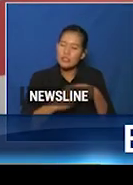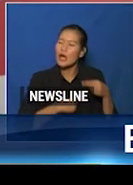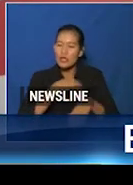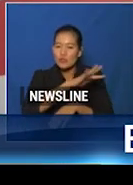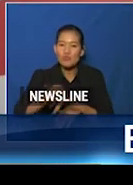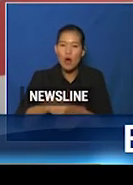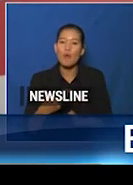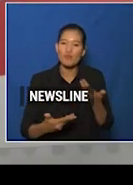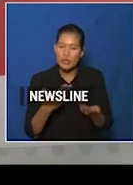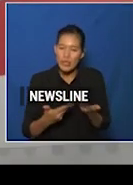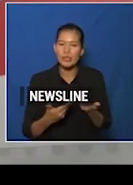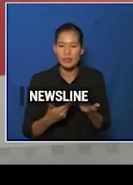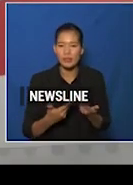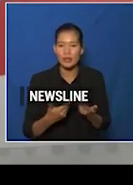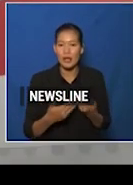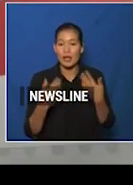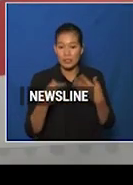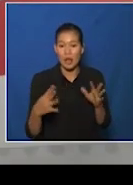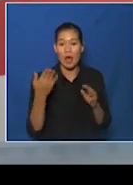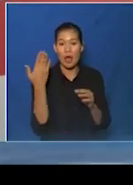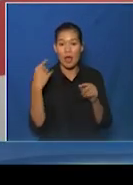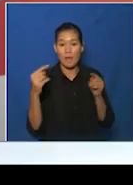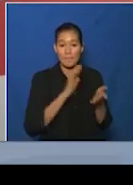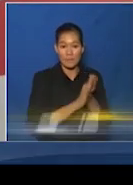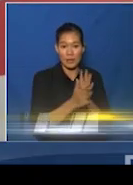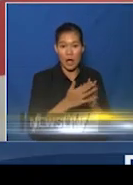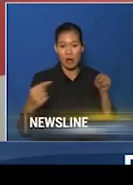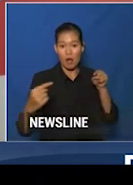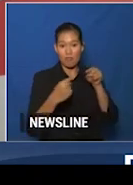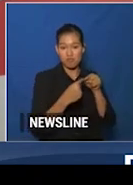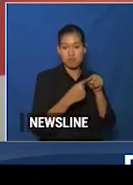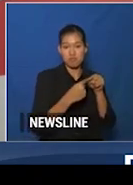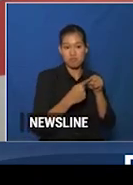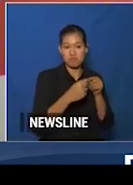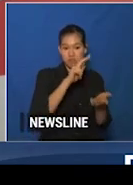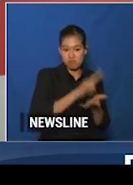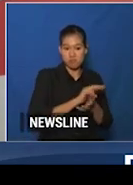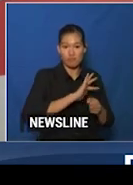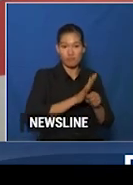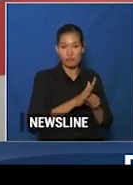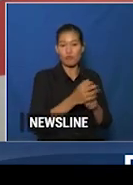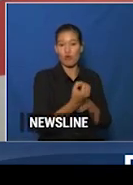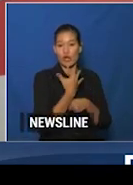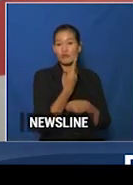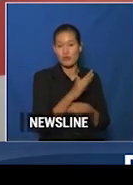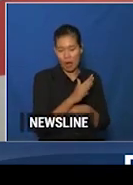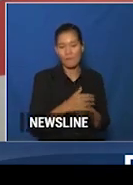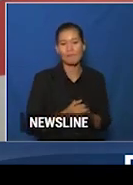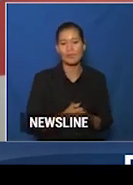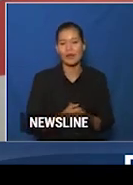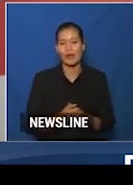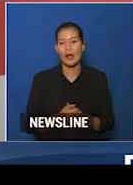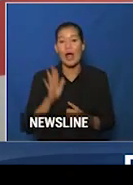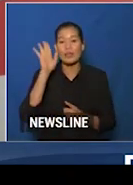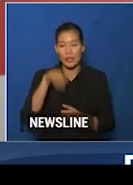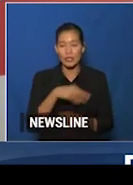kemungkinan-kemungkinan yang terjadi setelah dia kontak dengan orang lain yang sudah diyakini positif Sudah barang tentu dokter